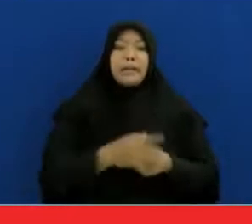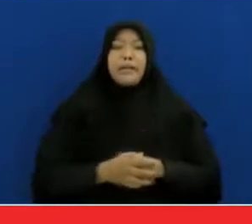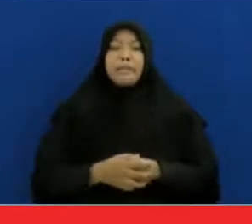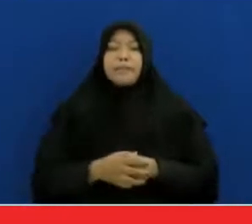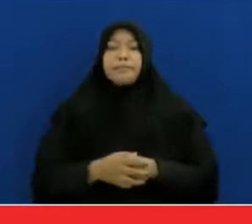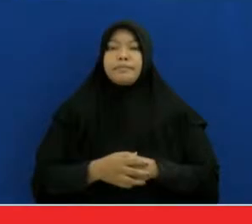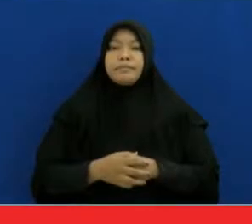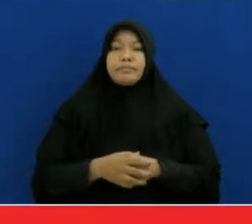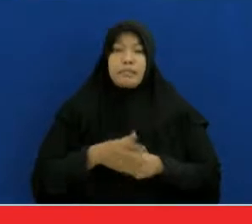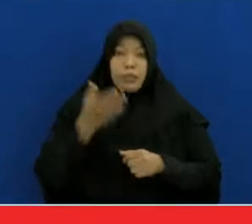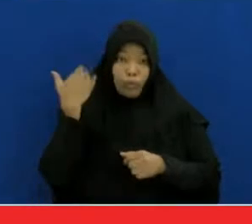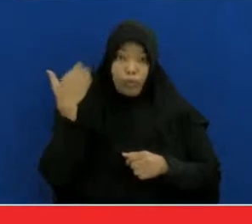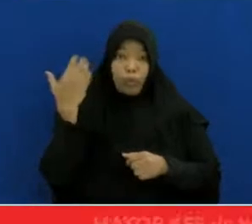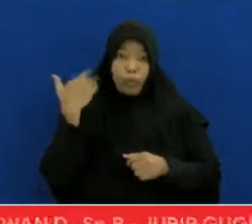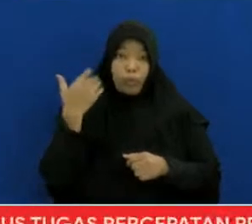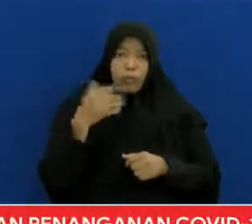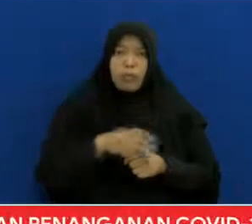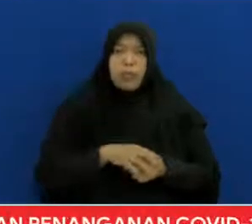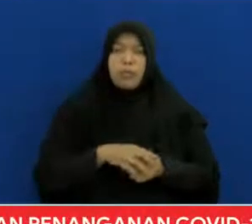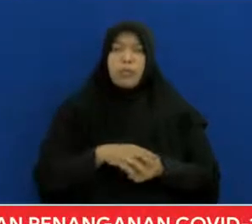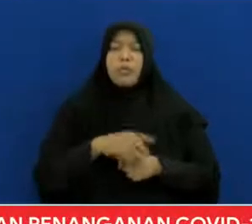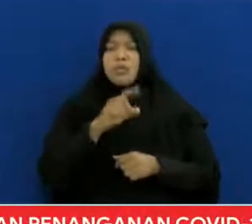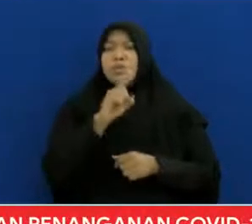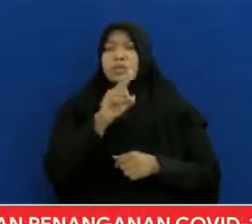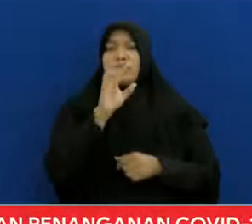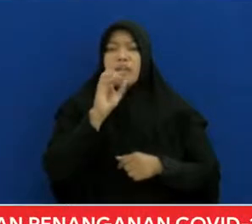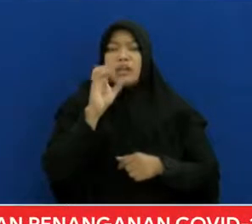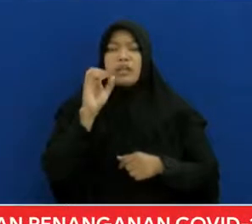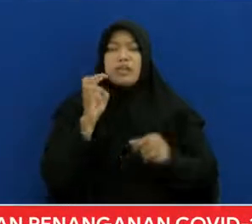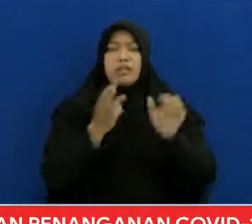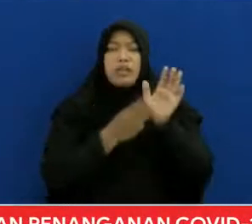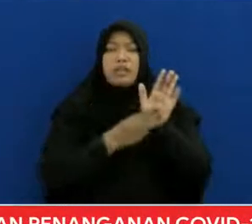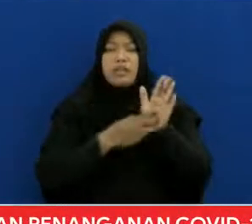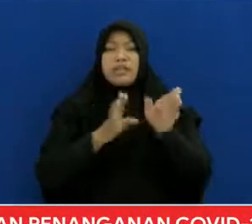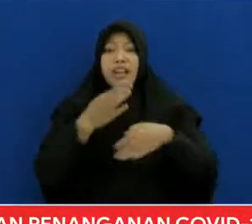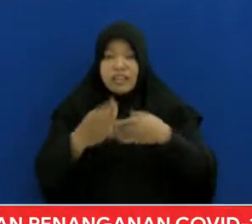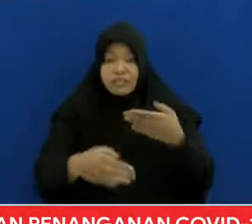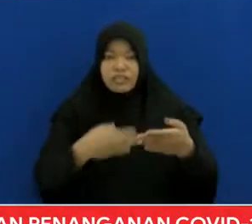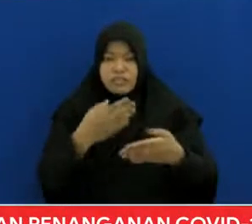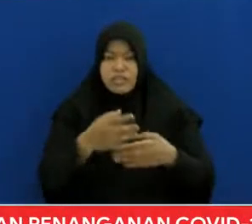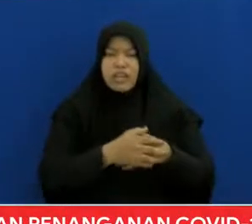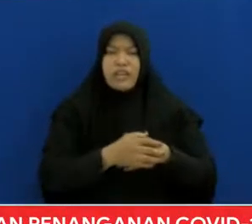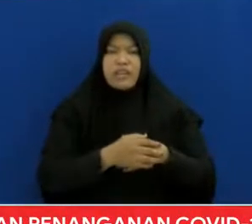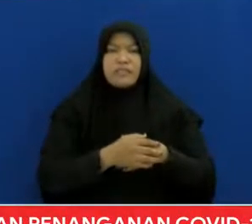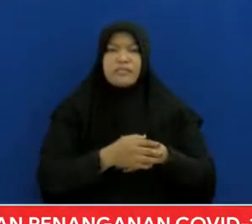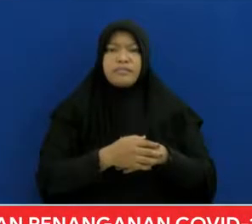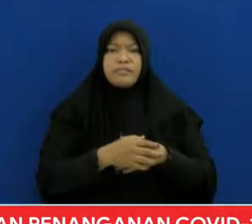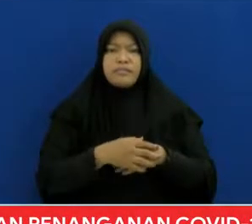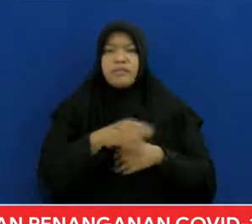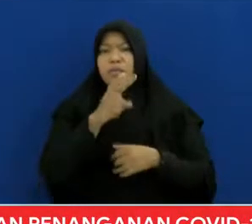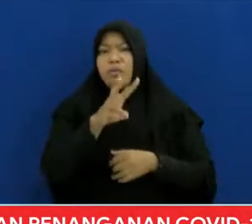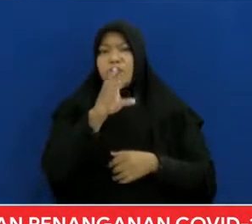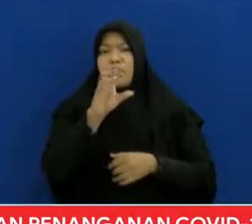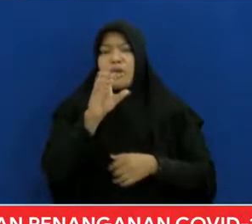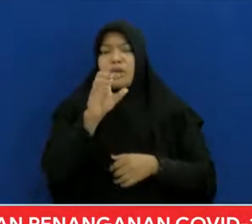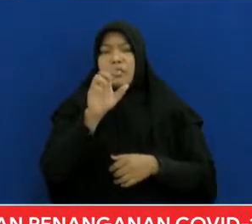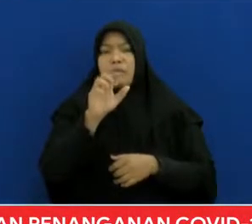yang sebelumnya dialokasikan 100 miliar. Selanjutnya, dana sebesar